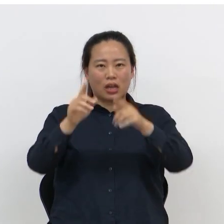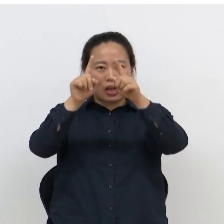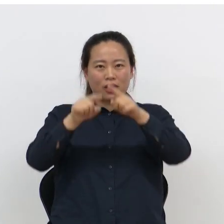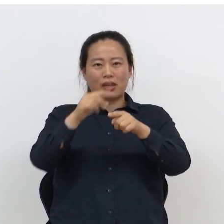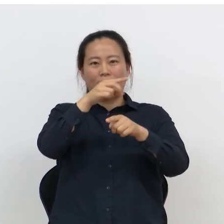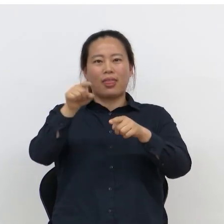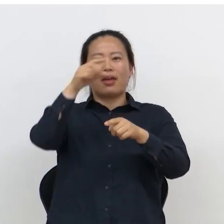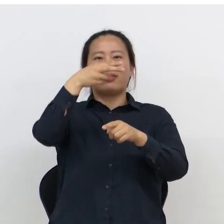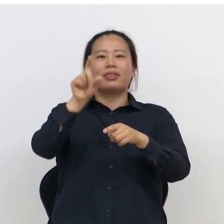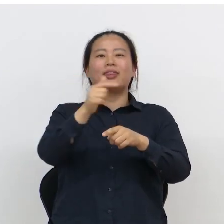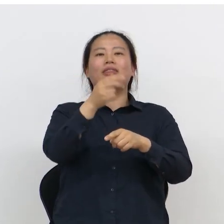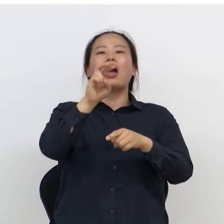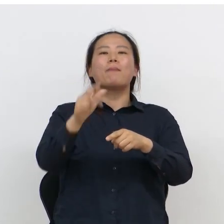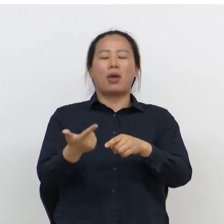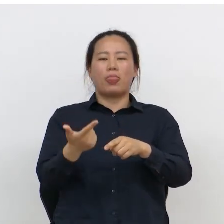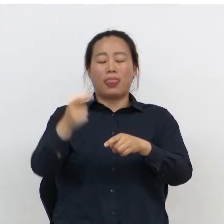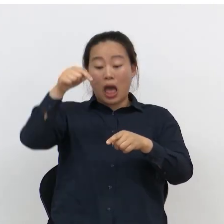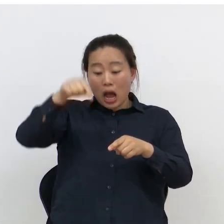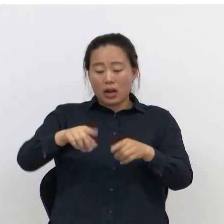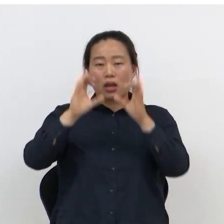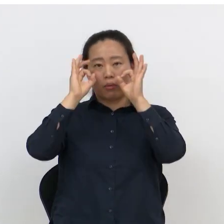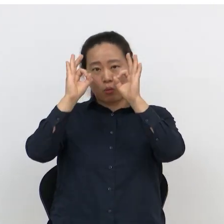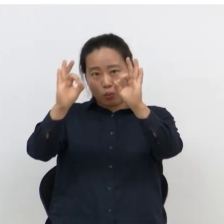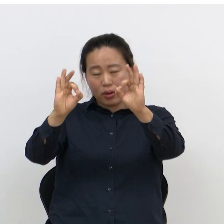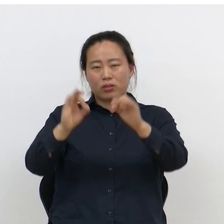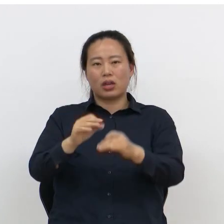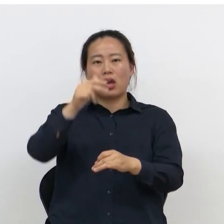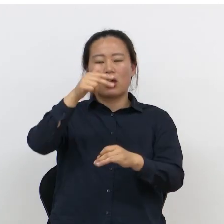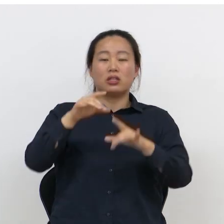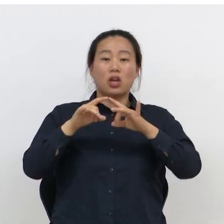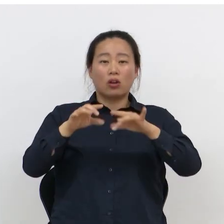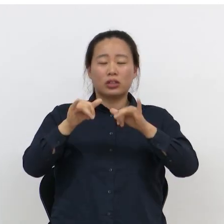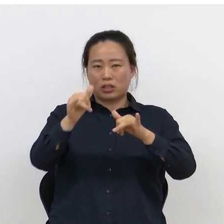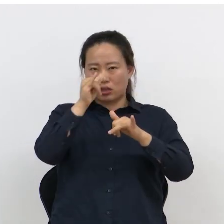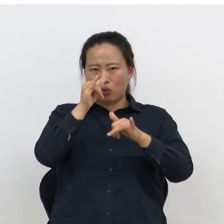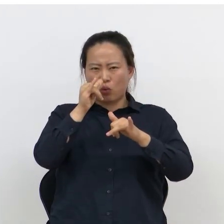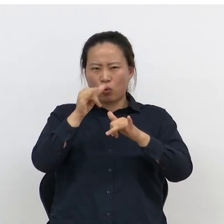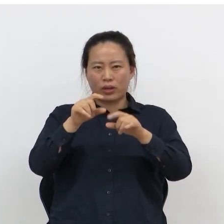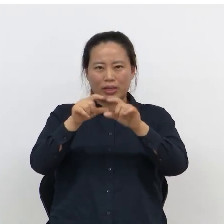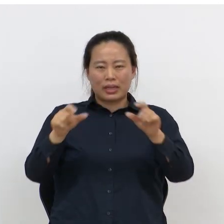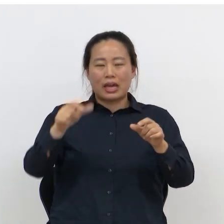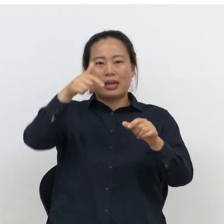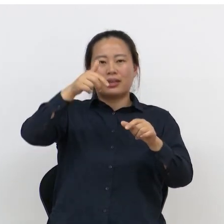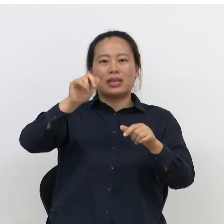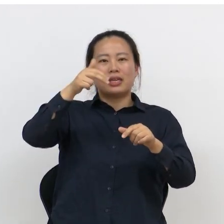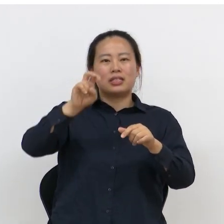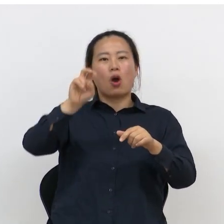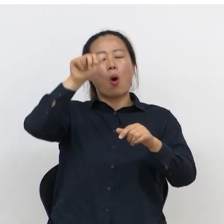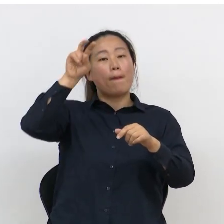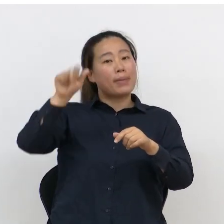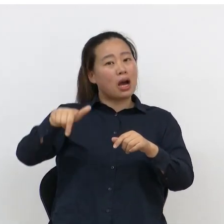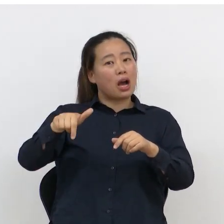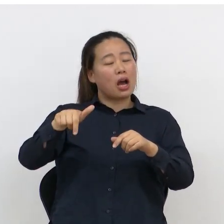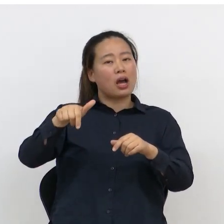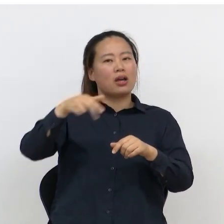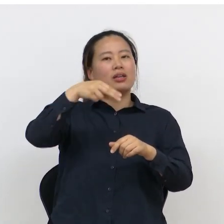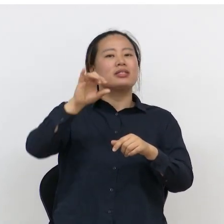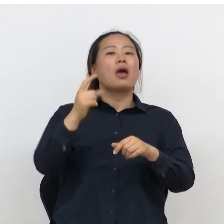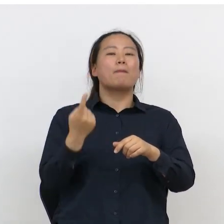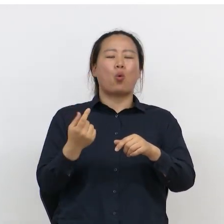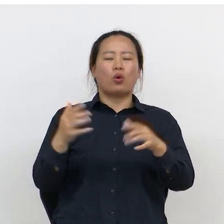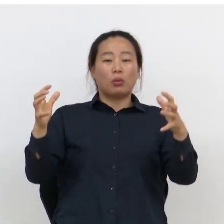식입니다. 여기 아래쪽에 전극이 들어있고 여기가 기저막이고 아까 유모세포들이 이렇게 모여 있습니다.